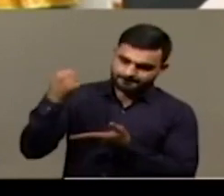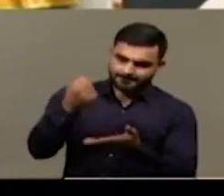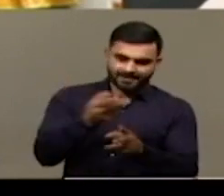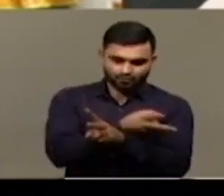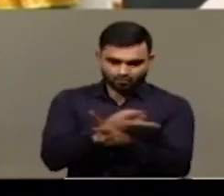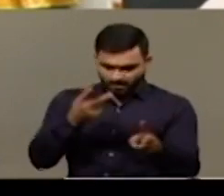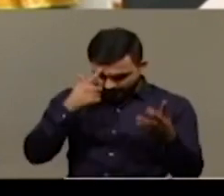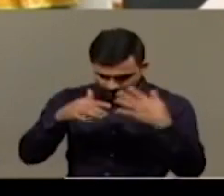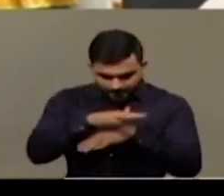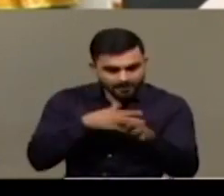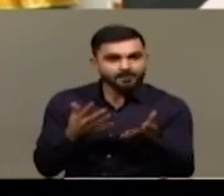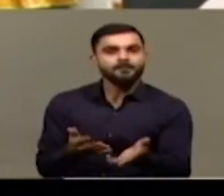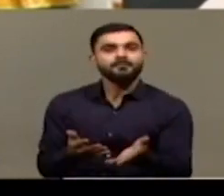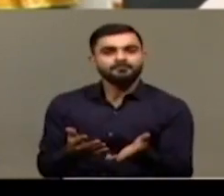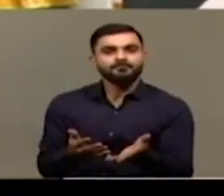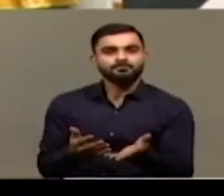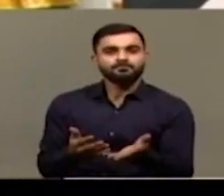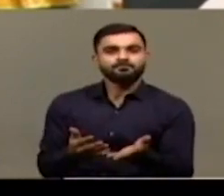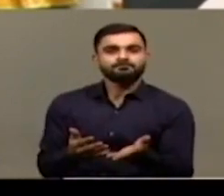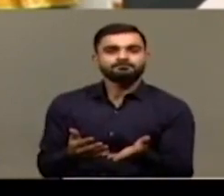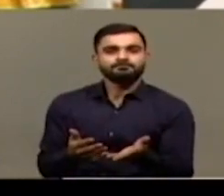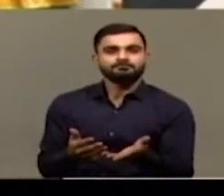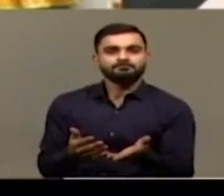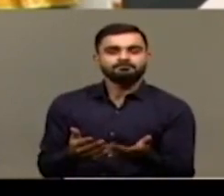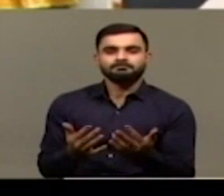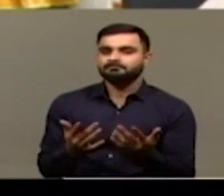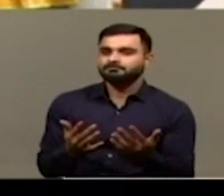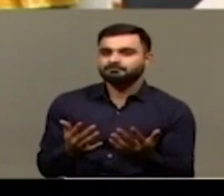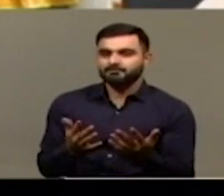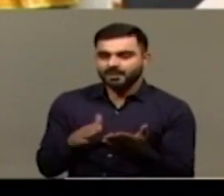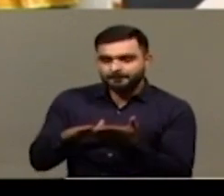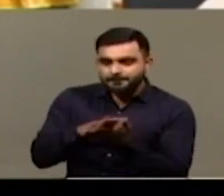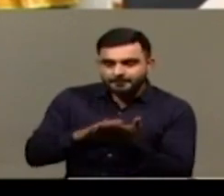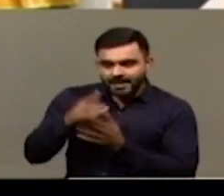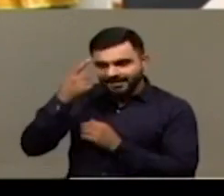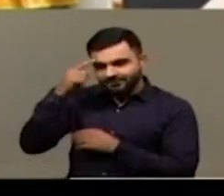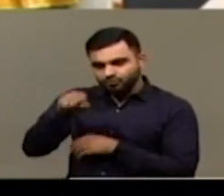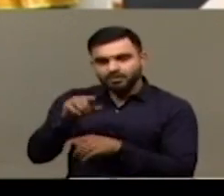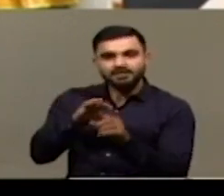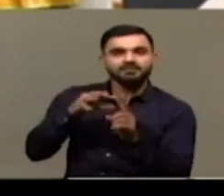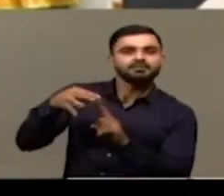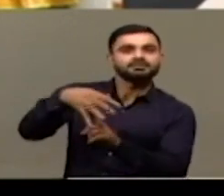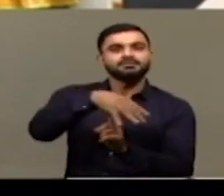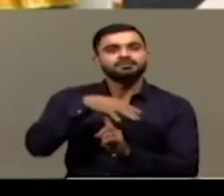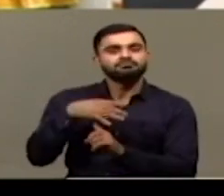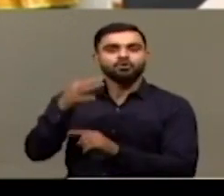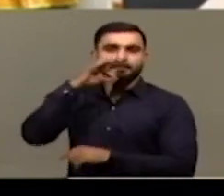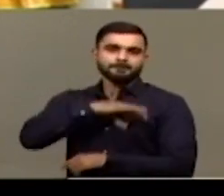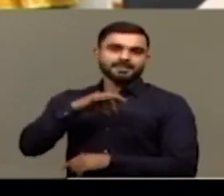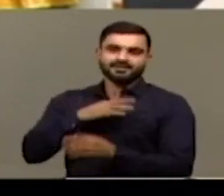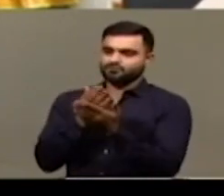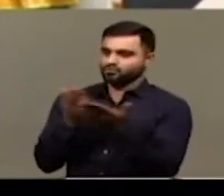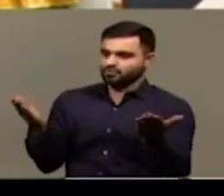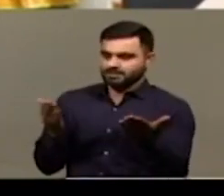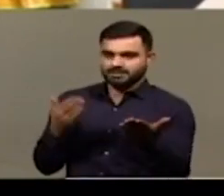द बेसिक इंटेंशन ऑफ फॉर्मिंग द डिपार्टमेंट इज बेनिफिटिंग देम. सो वंस वी हैव द सर्वे इन हैंड, ओनली देन वी